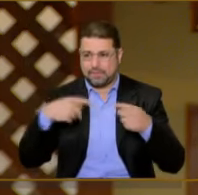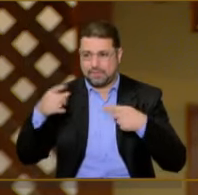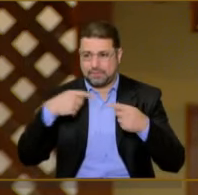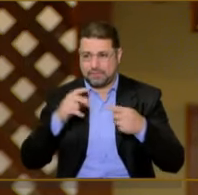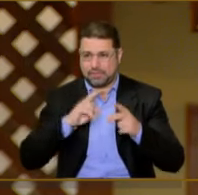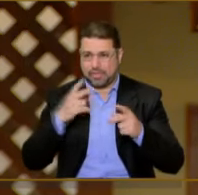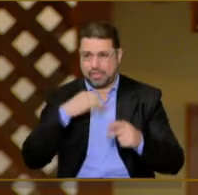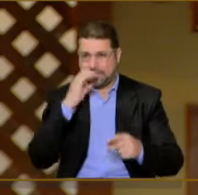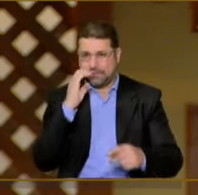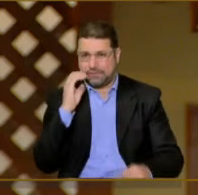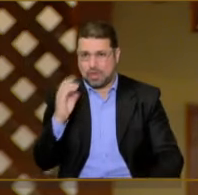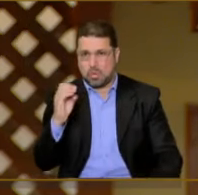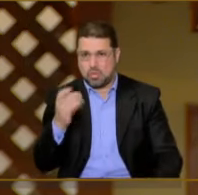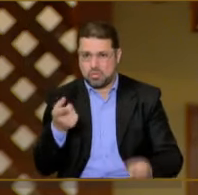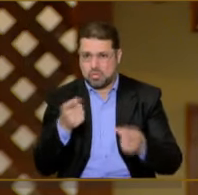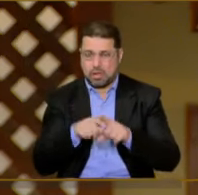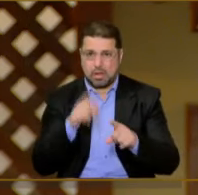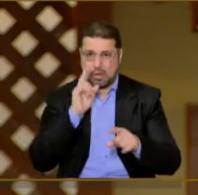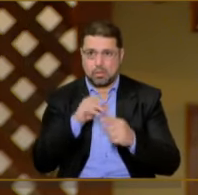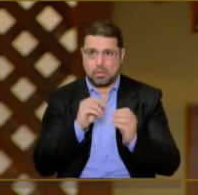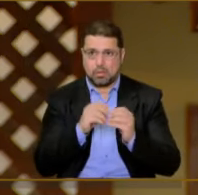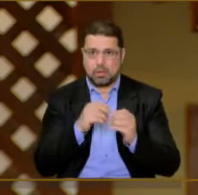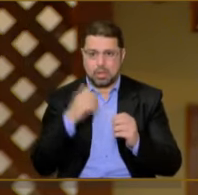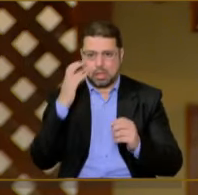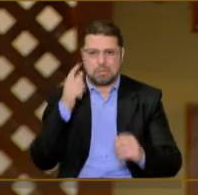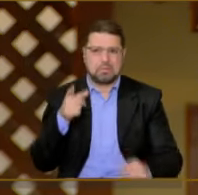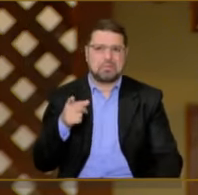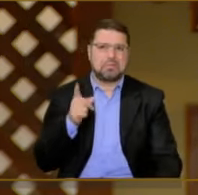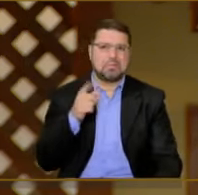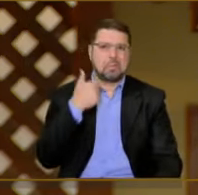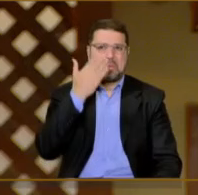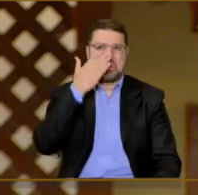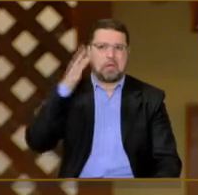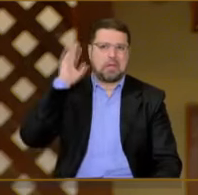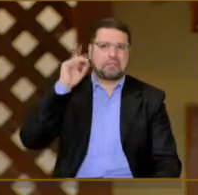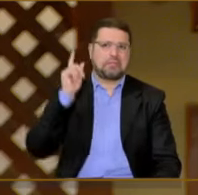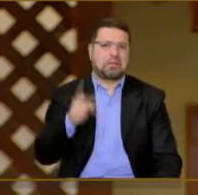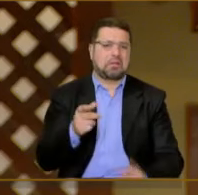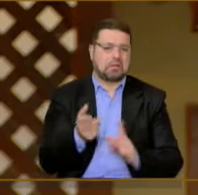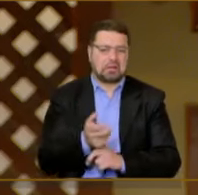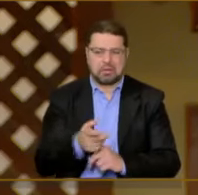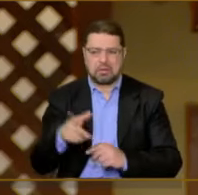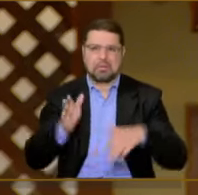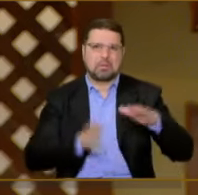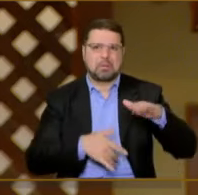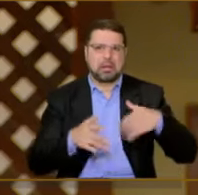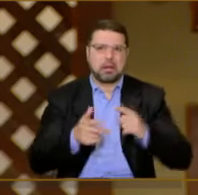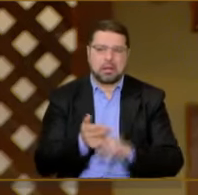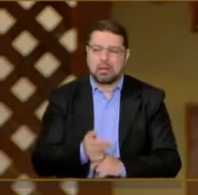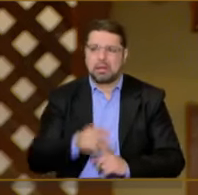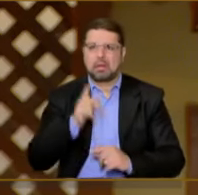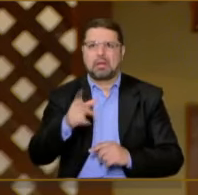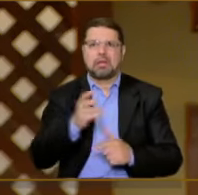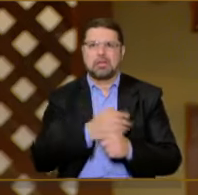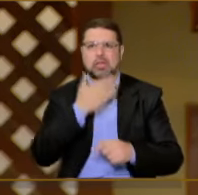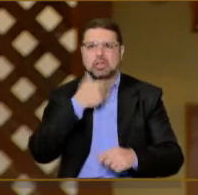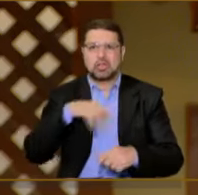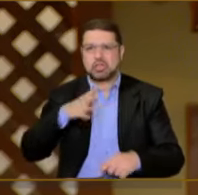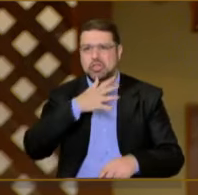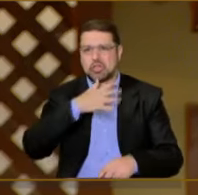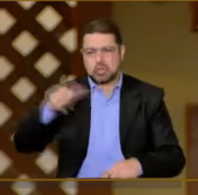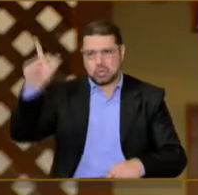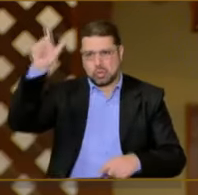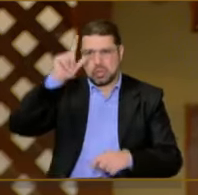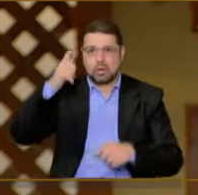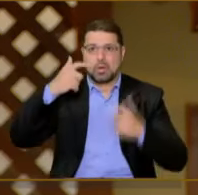او اعطاك فتوى انت مش متوقعها العالم ده بيطلع منافق والعالم ده بيطلع طبار والعالم ده بيطلع شيخ السلطان